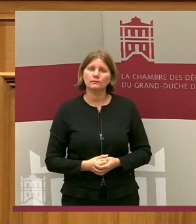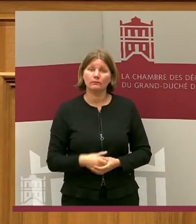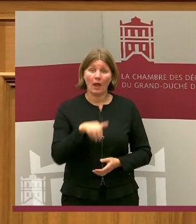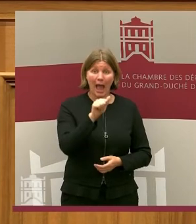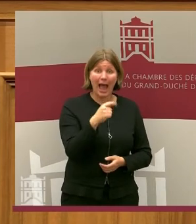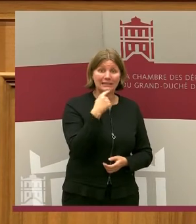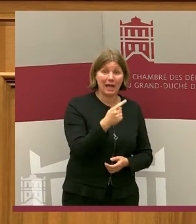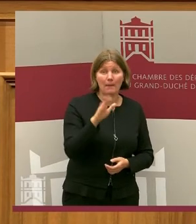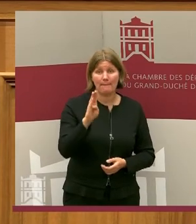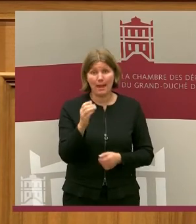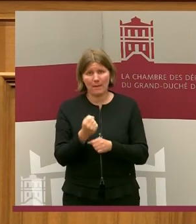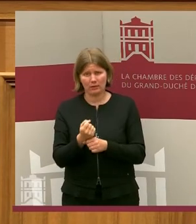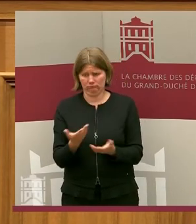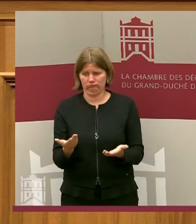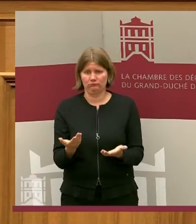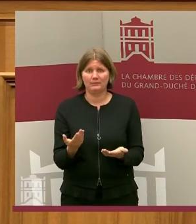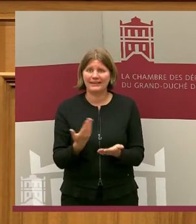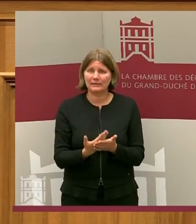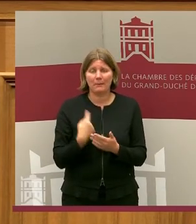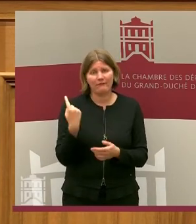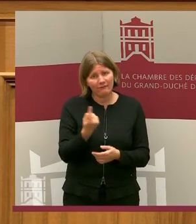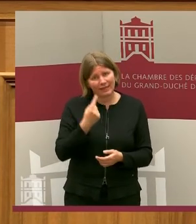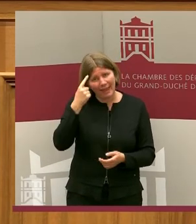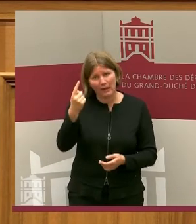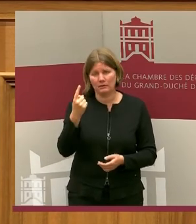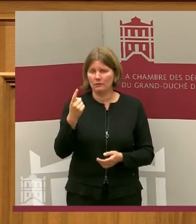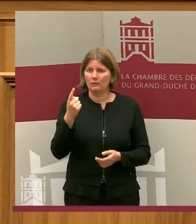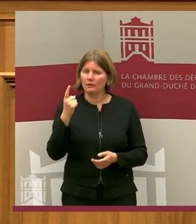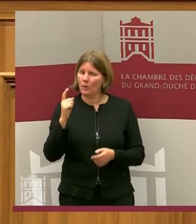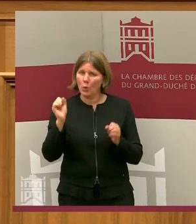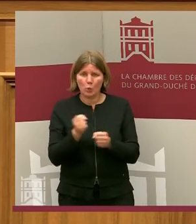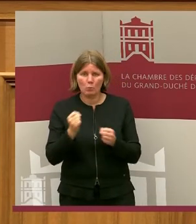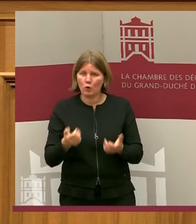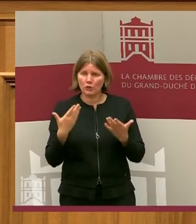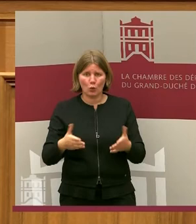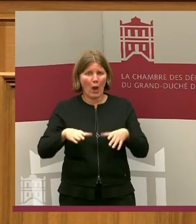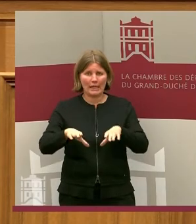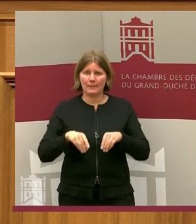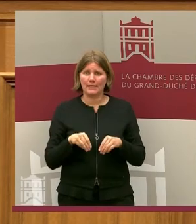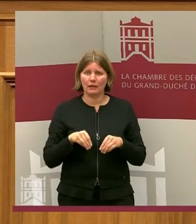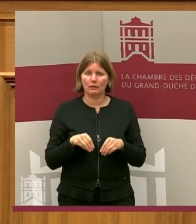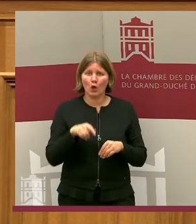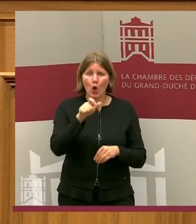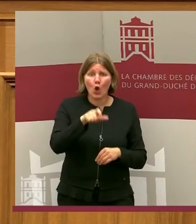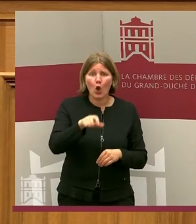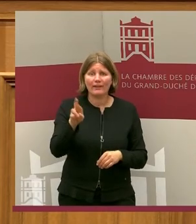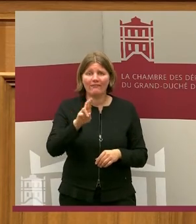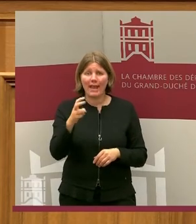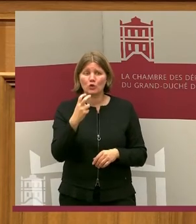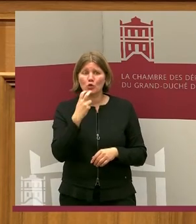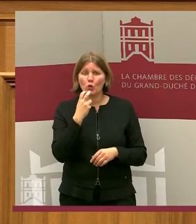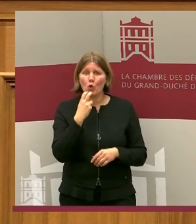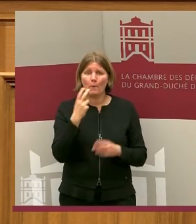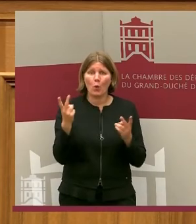machen geht, so fanden wir Piraten es auch absolut inakzeptabel, dass Leute, die sich den Strom oder den